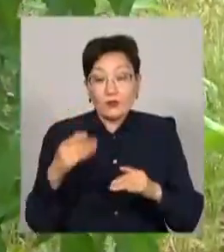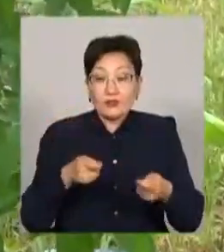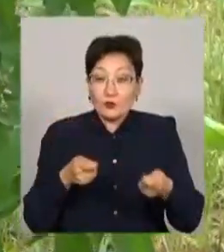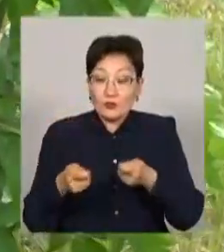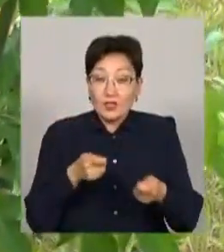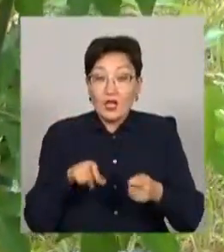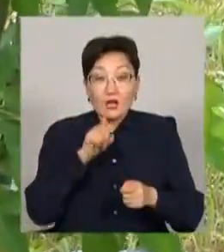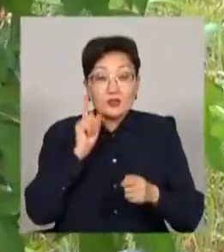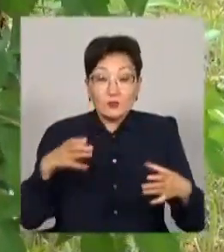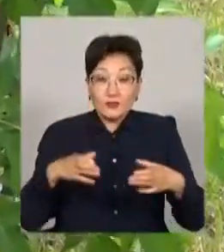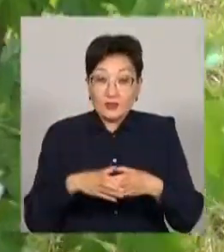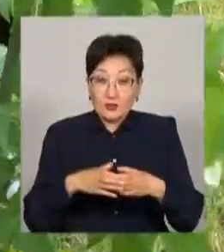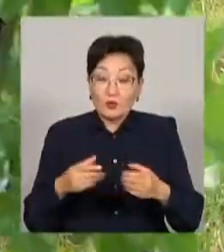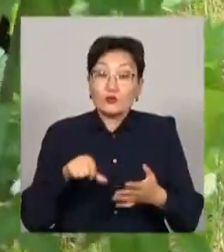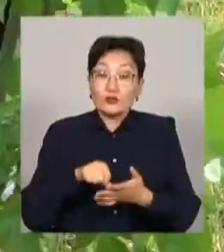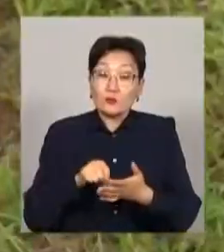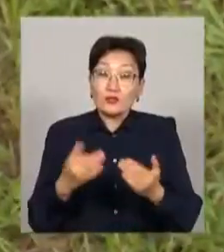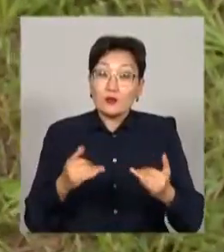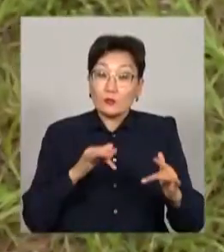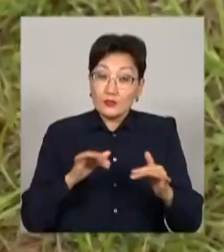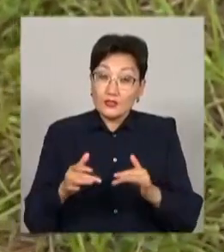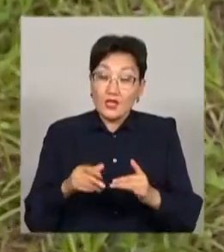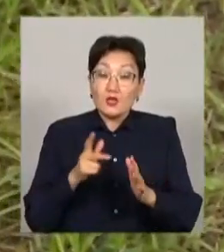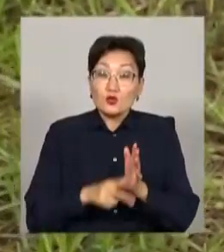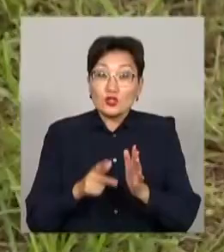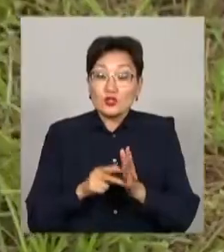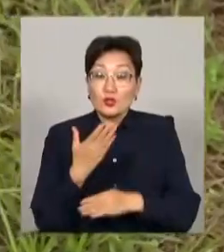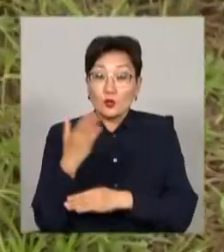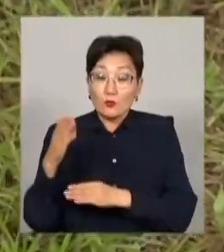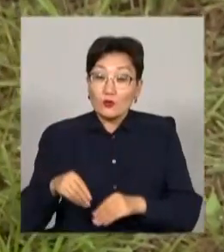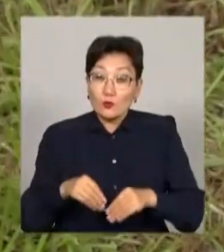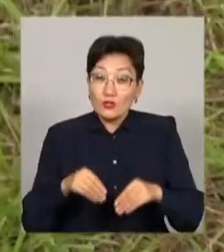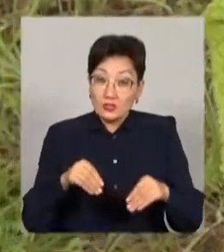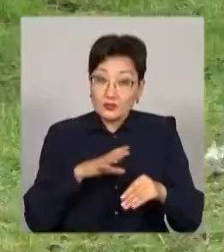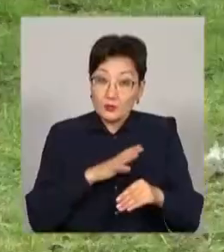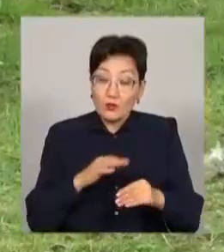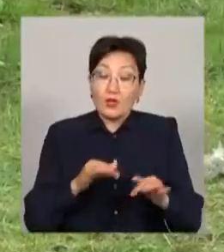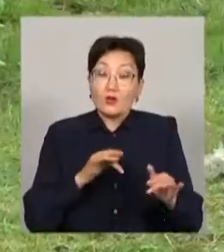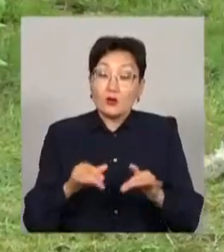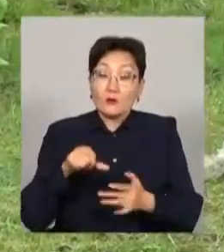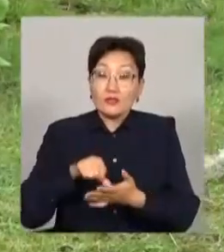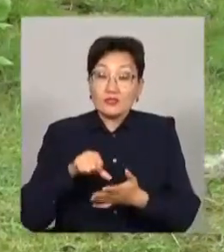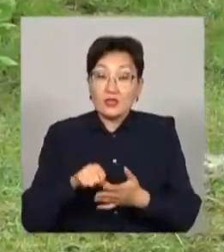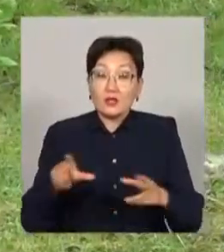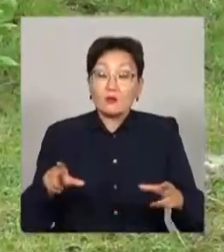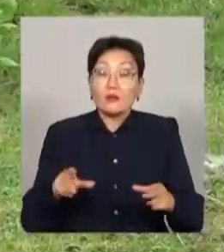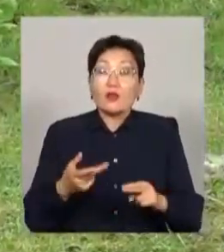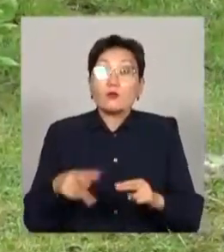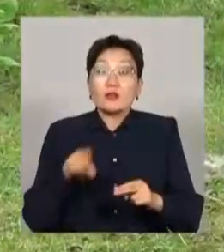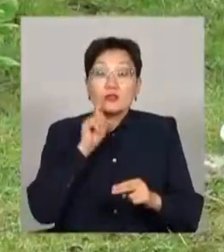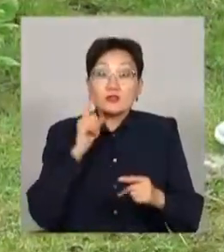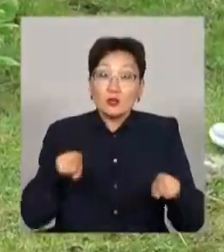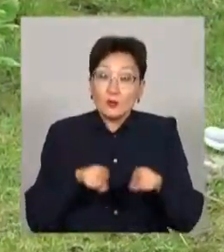қатар жастар ұйымы ниет білдірген. Олар бүгінгі іс-шараға 80 түп көшет әкеліп отыр. Ізгі іске атсалысуды абырой санаған жастар